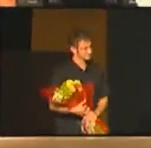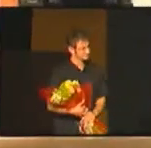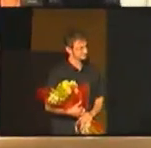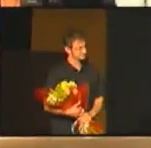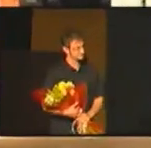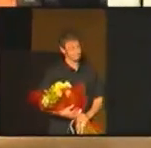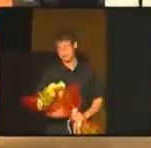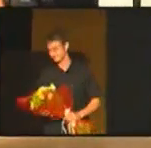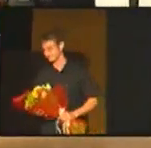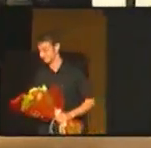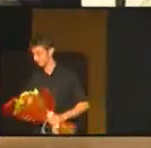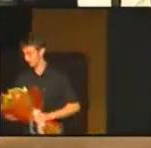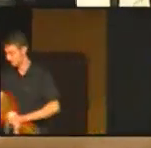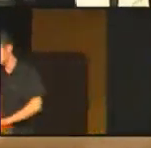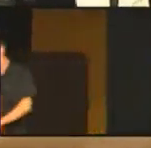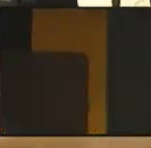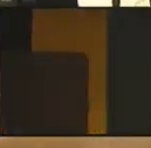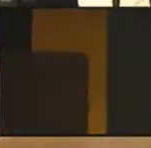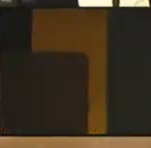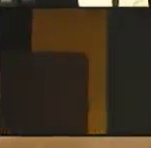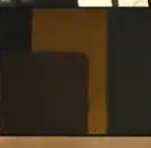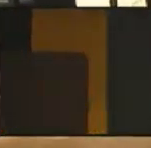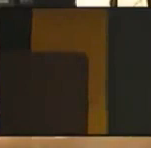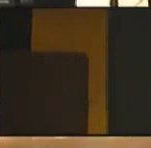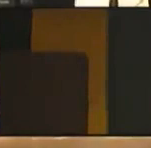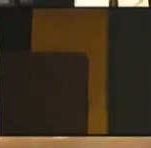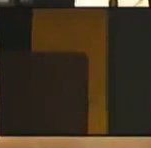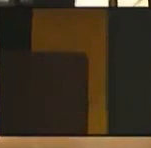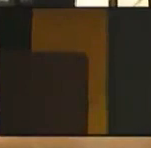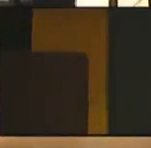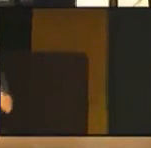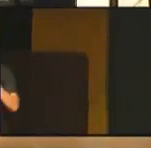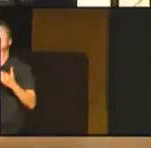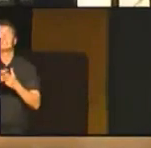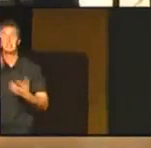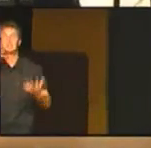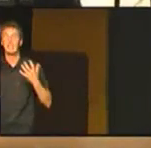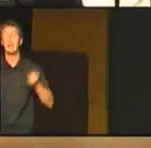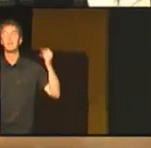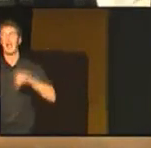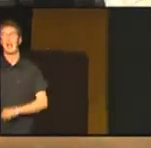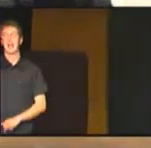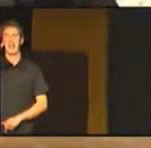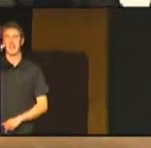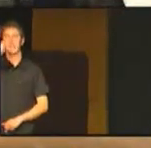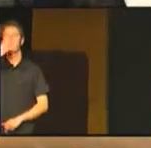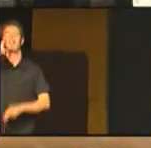Moltes gràcies, Muriel. Res més, anem a començar l'espectacle de McLari. Molt bona festa major a tothom.